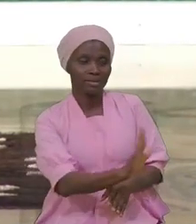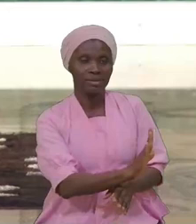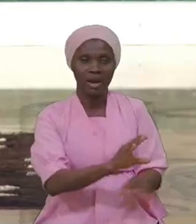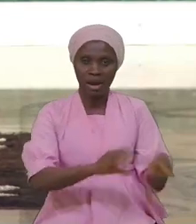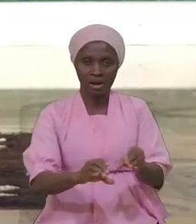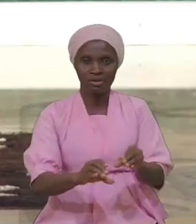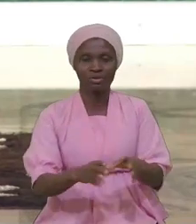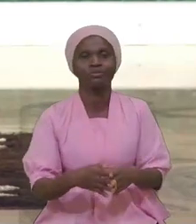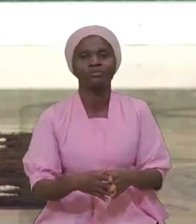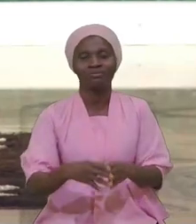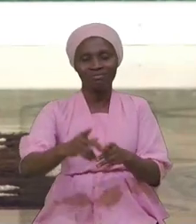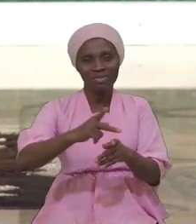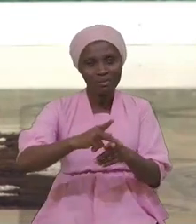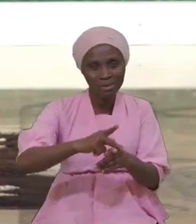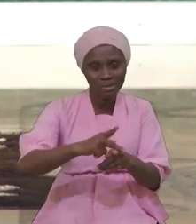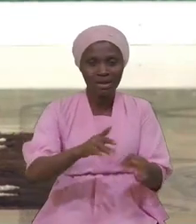par leur action pratique,